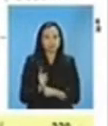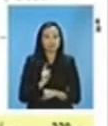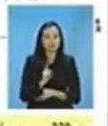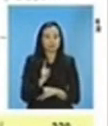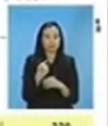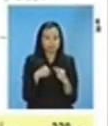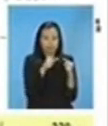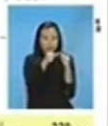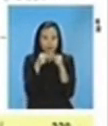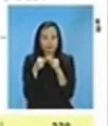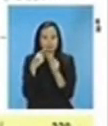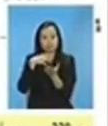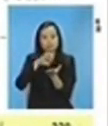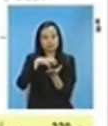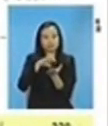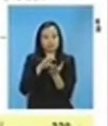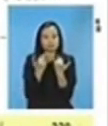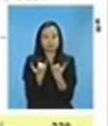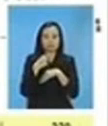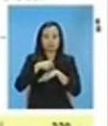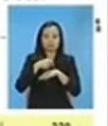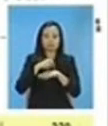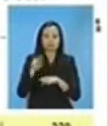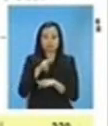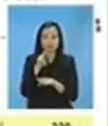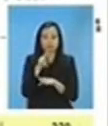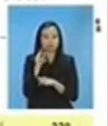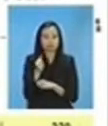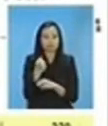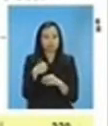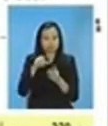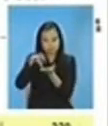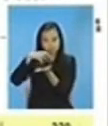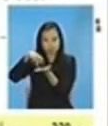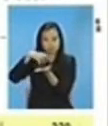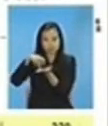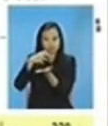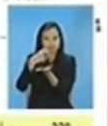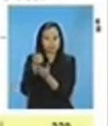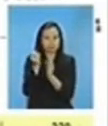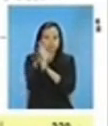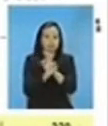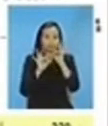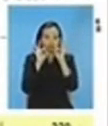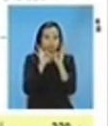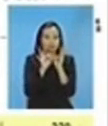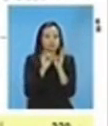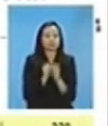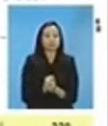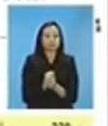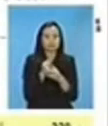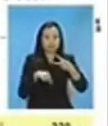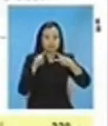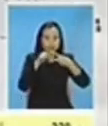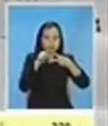ค่ะตามนั้นเลย กลายเป็น ท่านนายก ชุด ชัด เคลียคืองงอ่ะ คืออ าญ